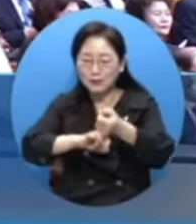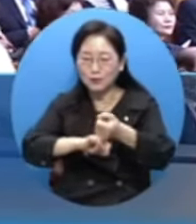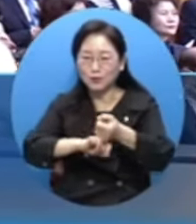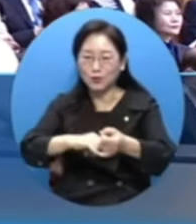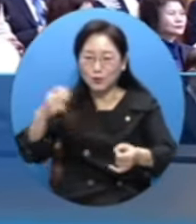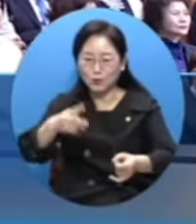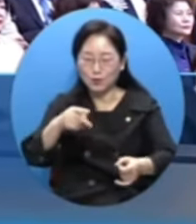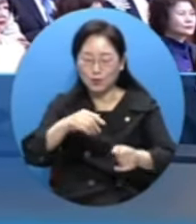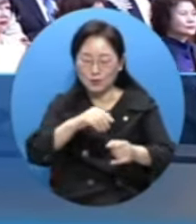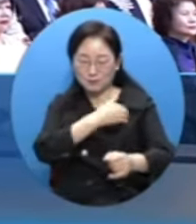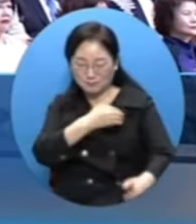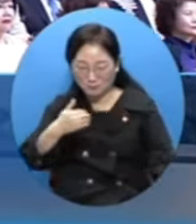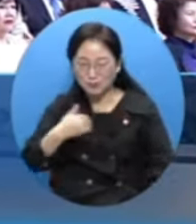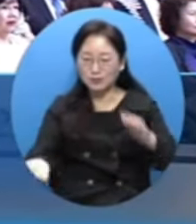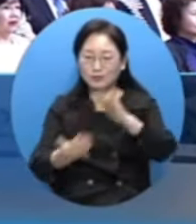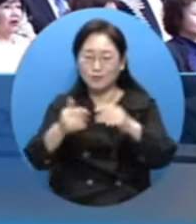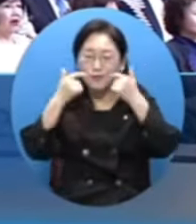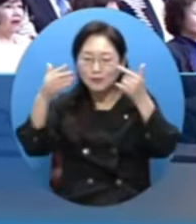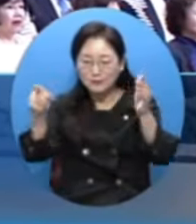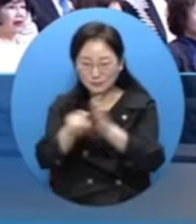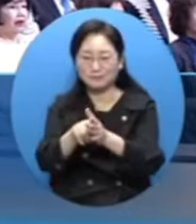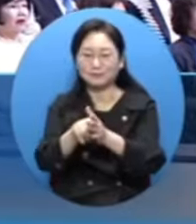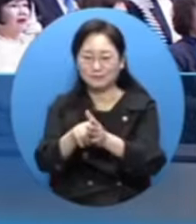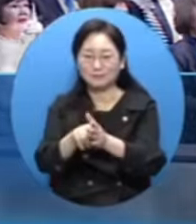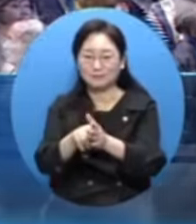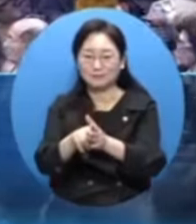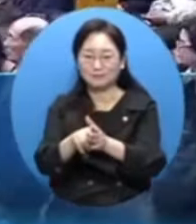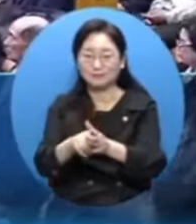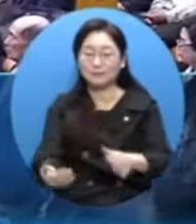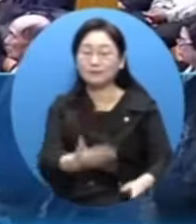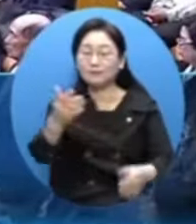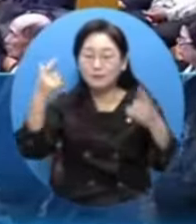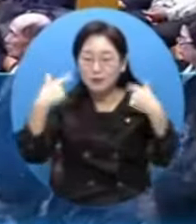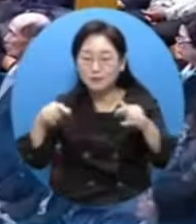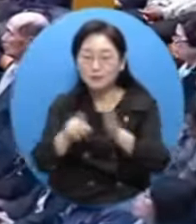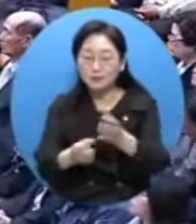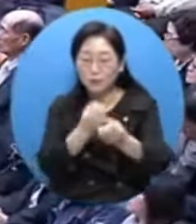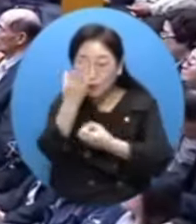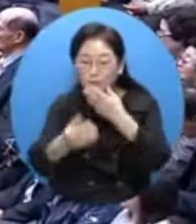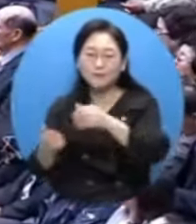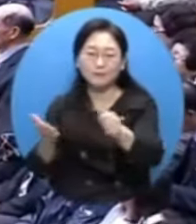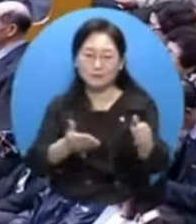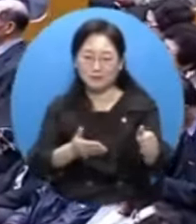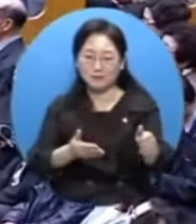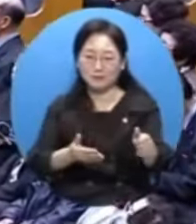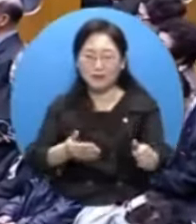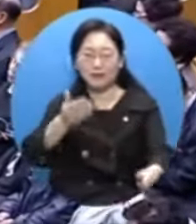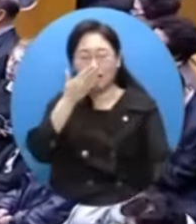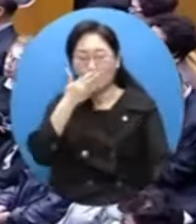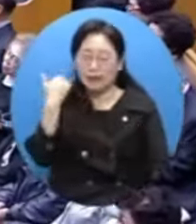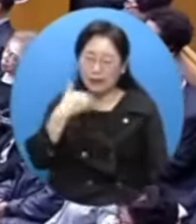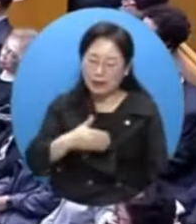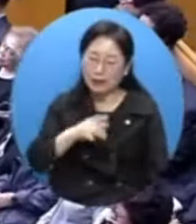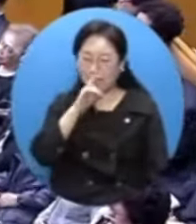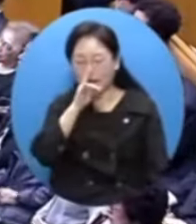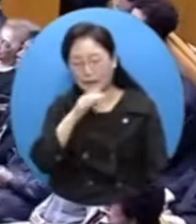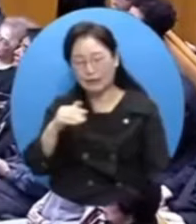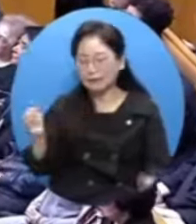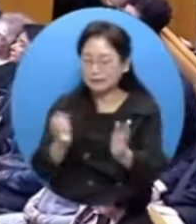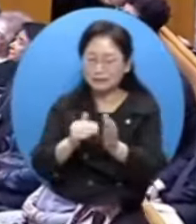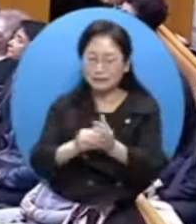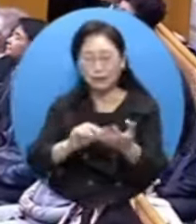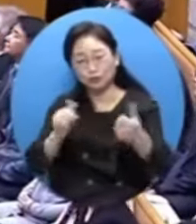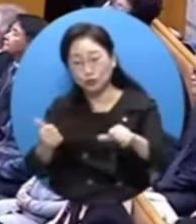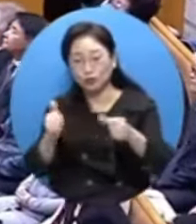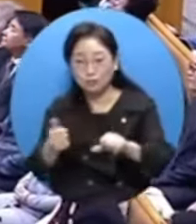또한 등이 이루실 줄을 확신하였으니. 여러분 날마다 믿음으로 고백하시기 바랍니다. 할 수 없다 안 된다 끝났다